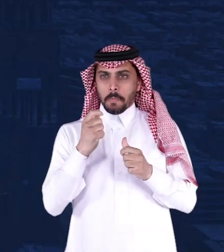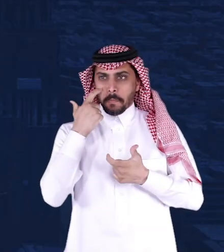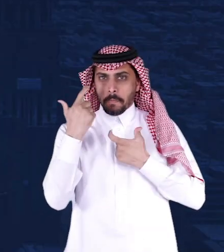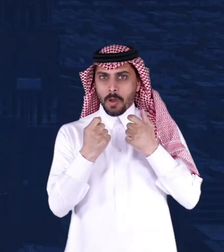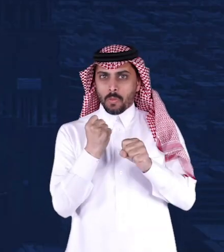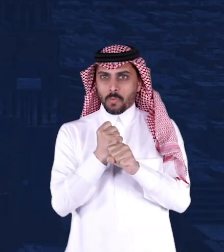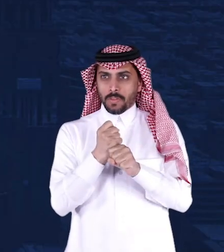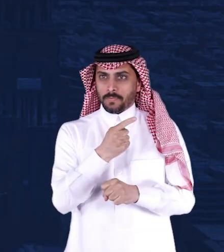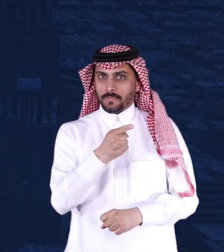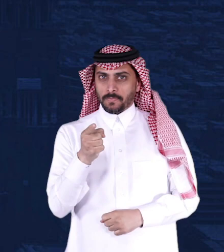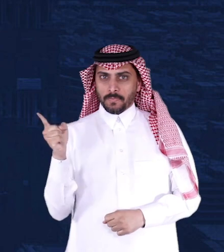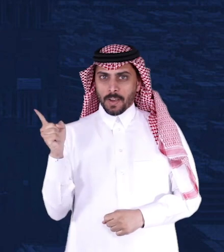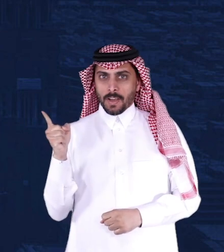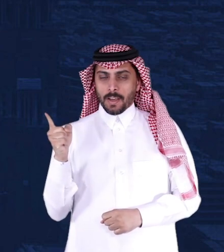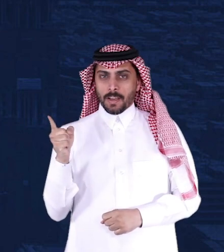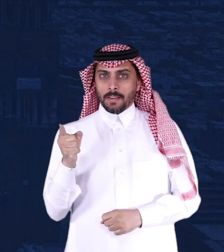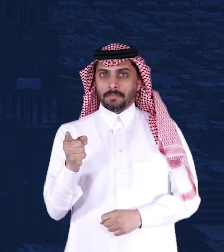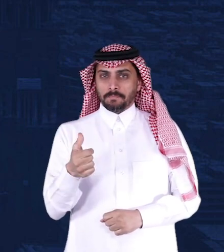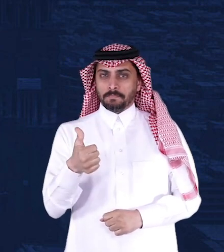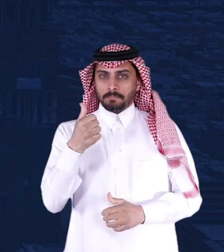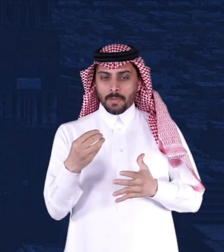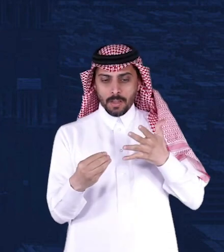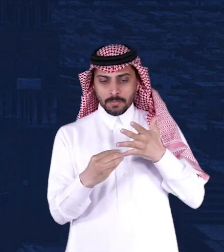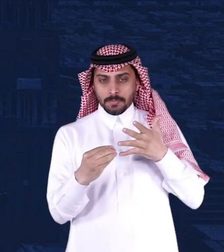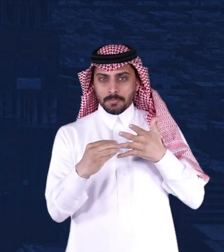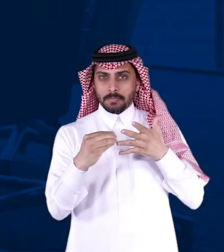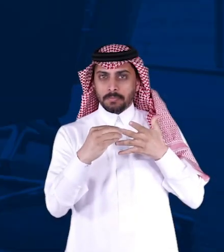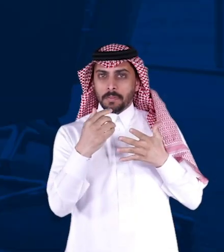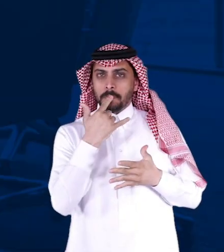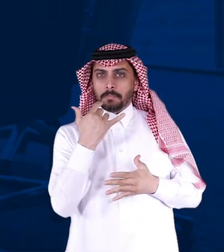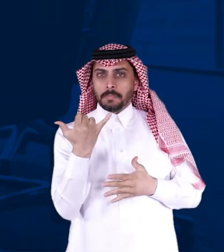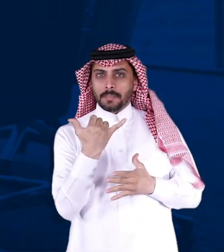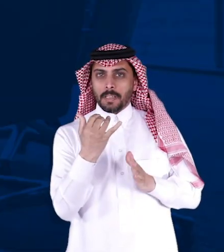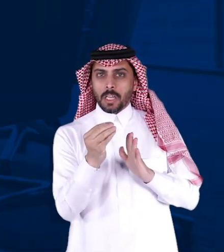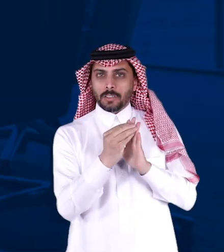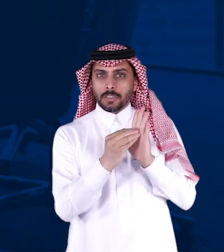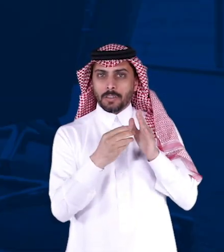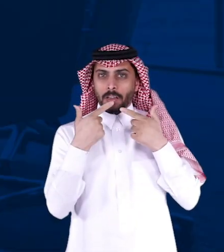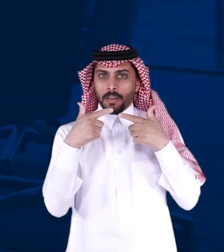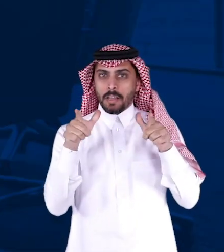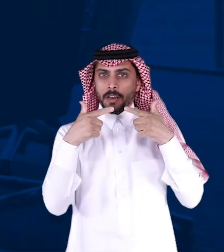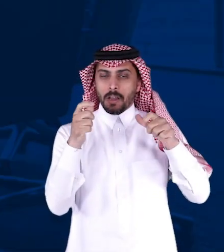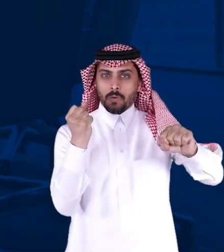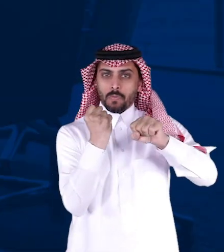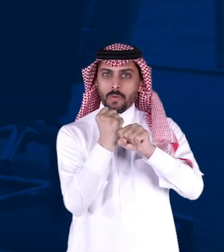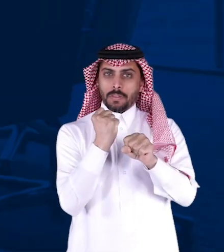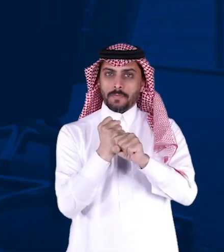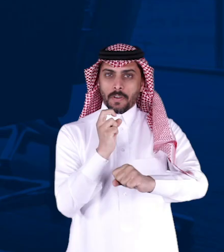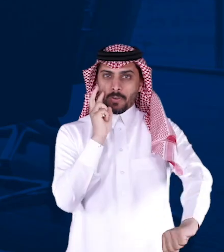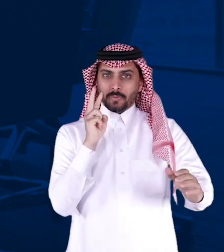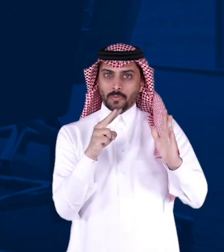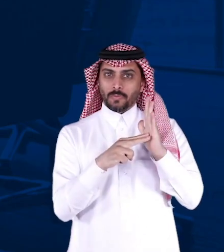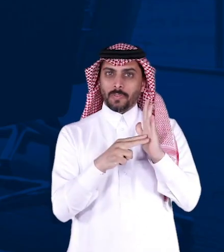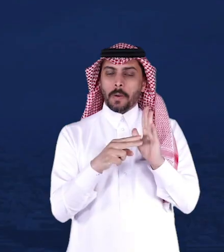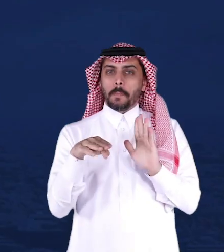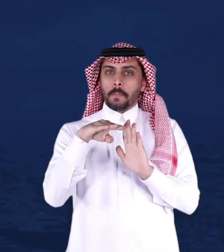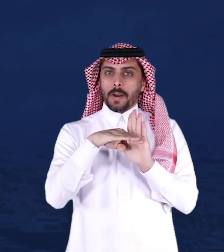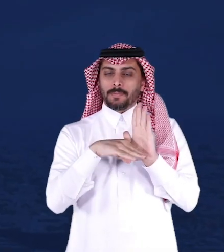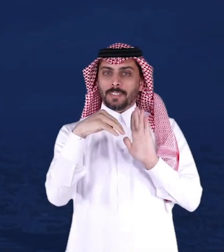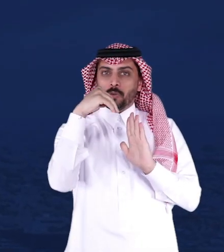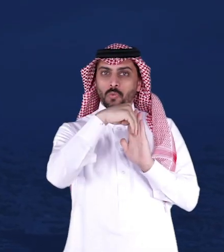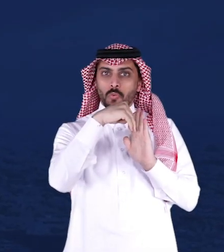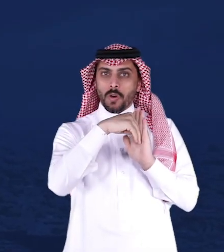للباحثين والباحثات عن عمل، خطوات ميسرة للتقديم على الإعلانات الوظيفية المدعومة من